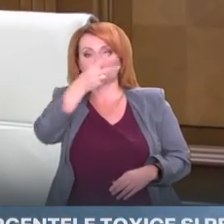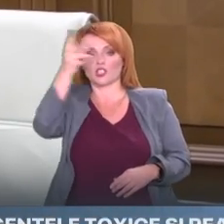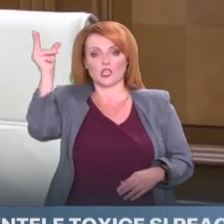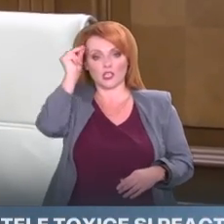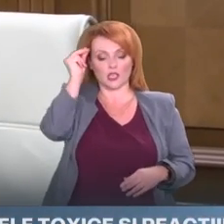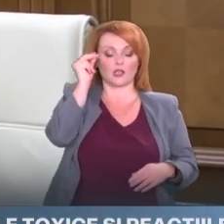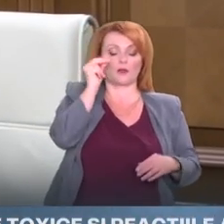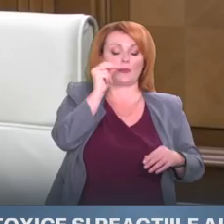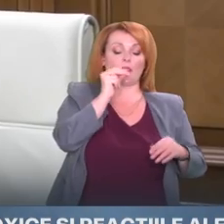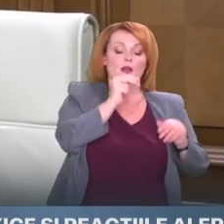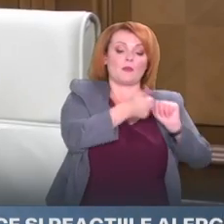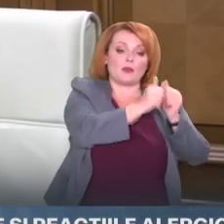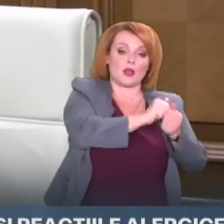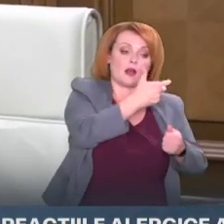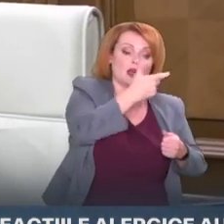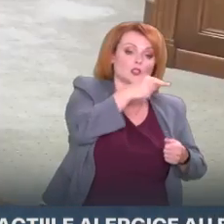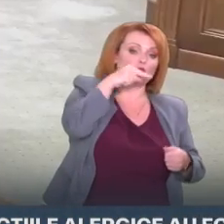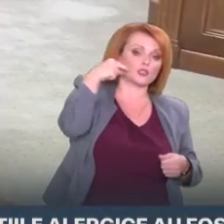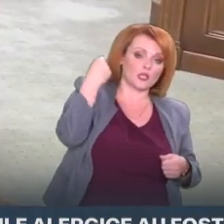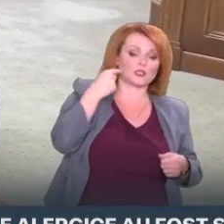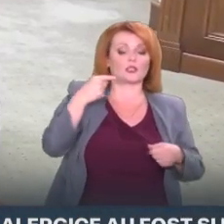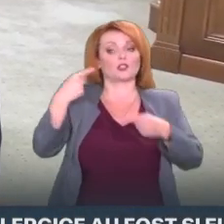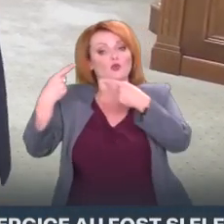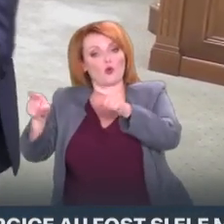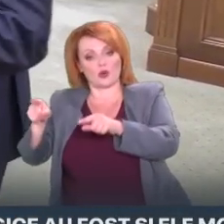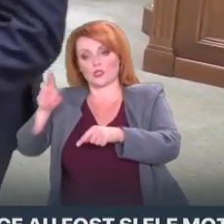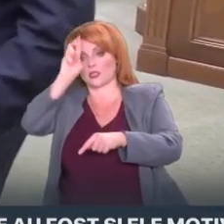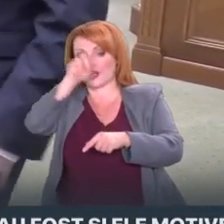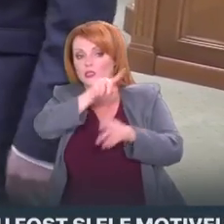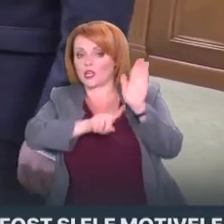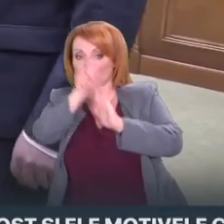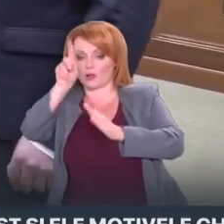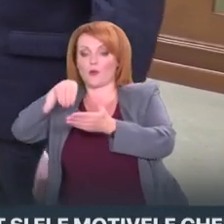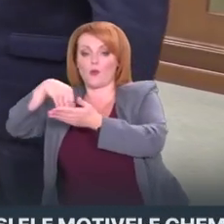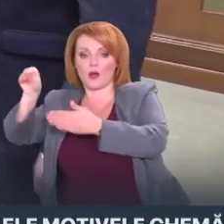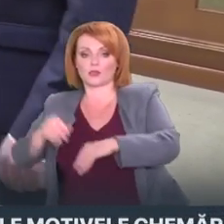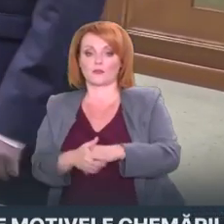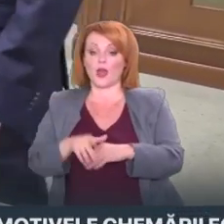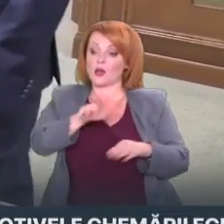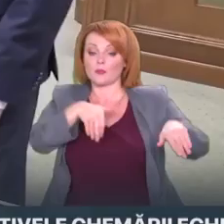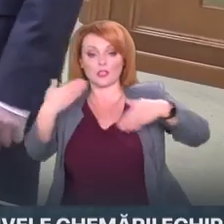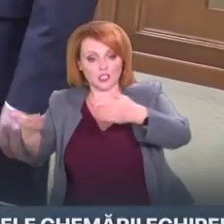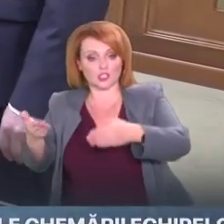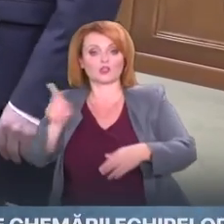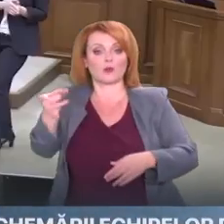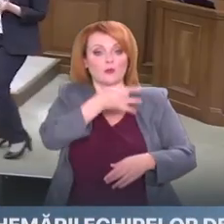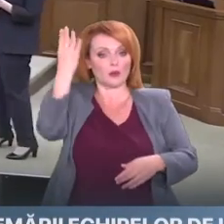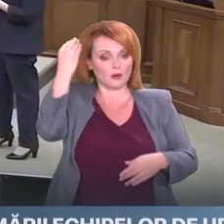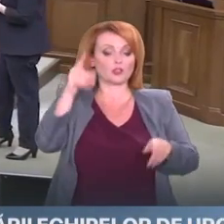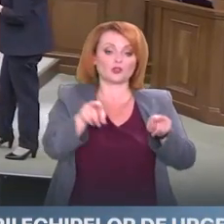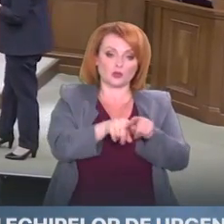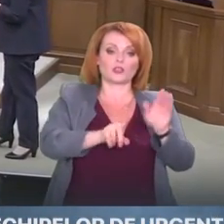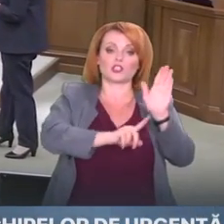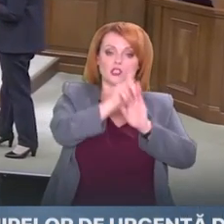la furnizori de încredere. Propunerea ei este ca iarna viitoare și țara noastră să facă parte dintr-o platformă comună de achiziții prin